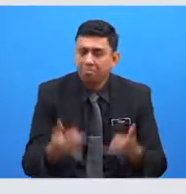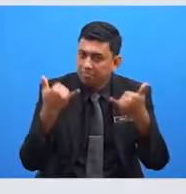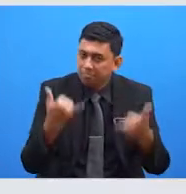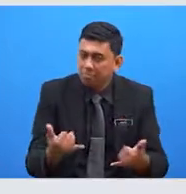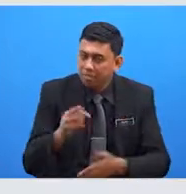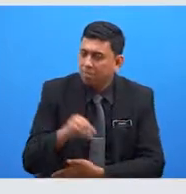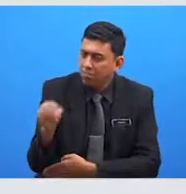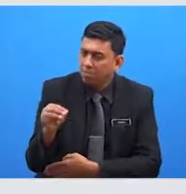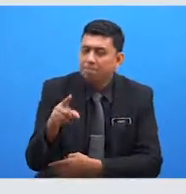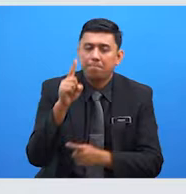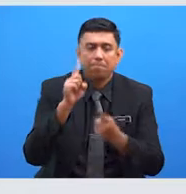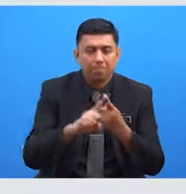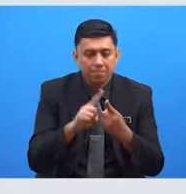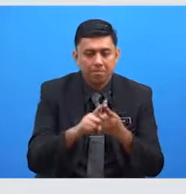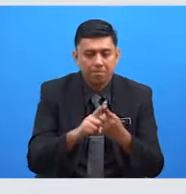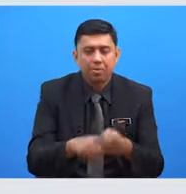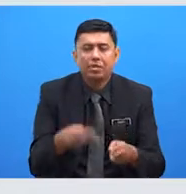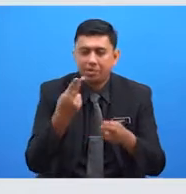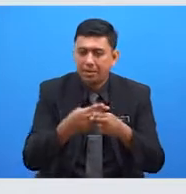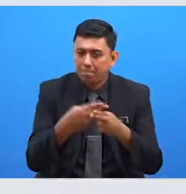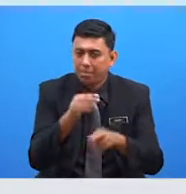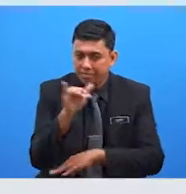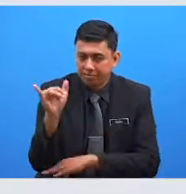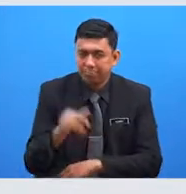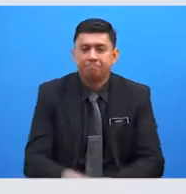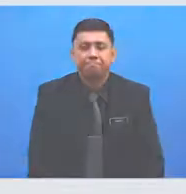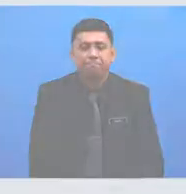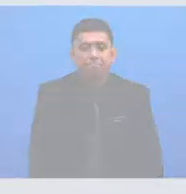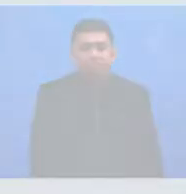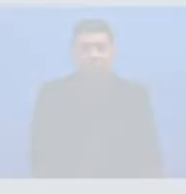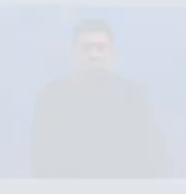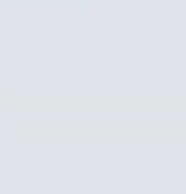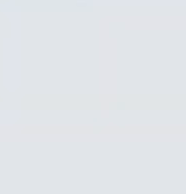Sekarang, murid pertama pula menyatakan namanya.